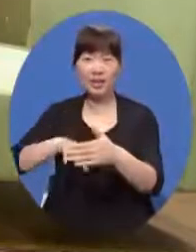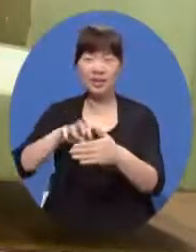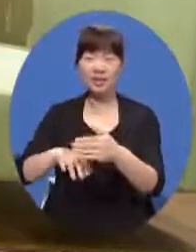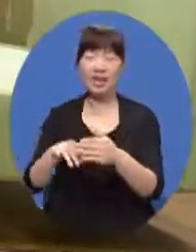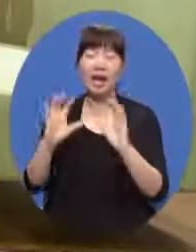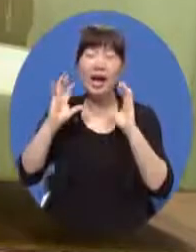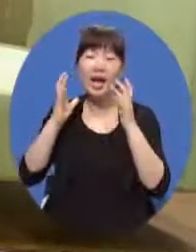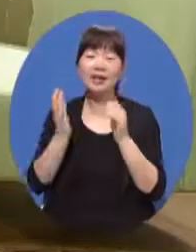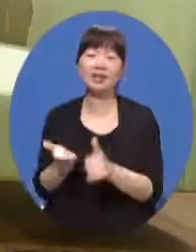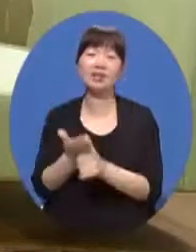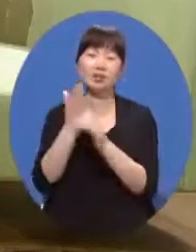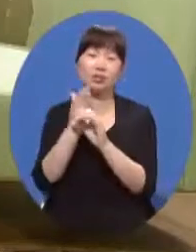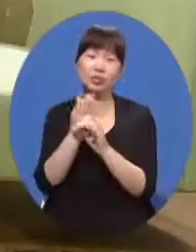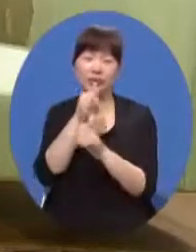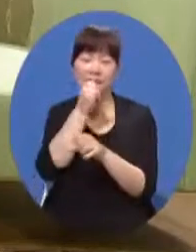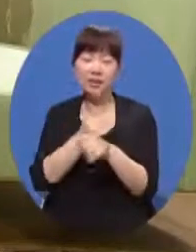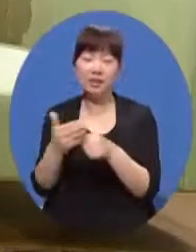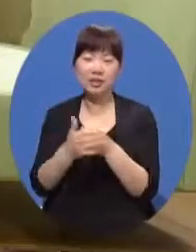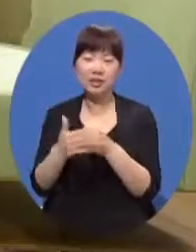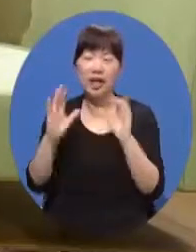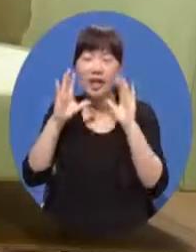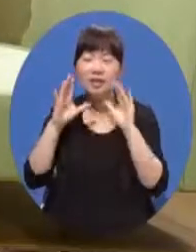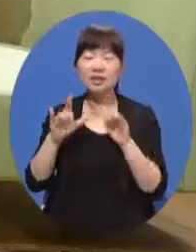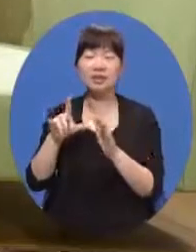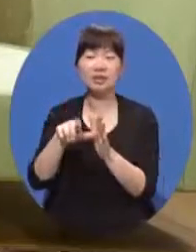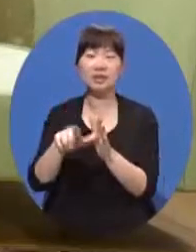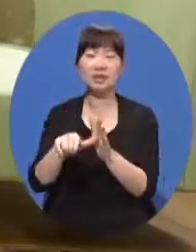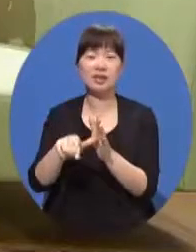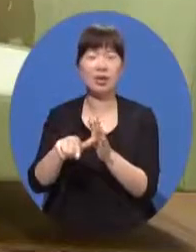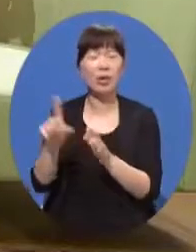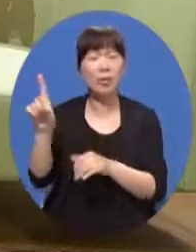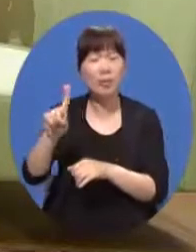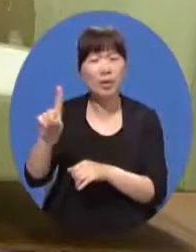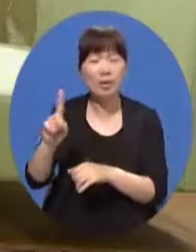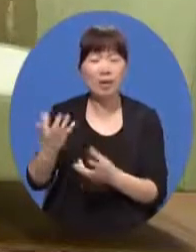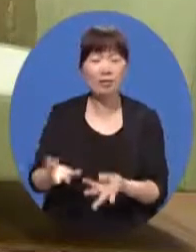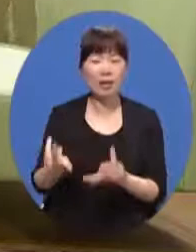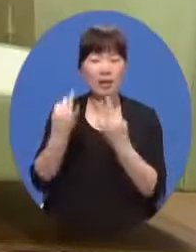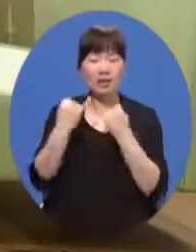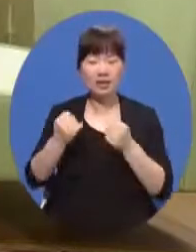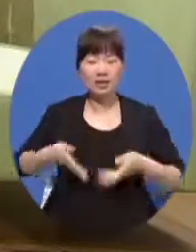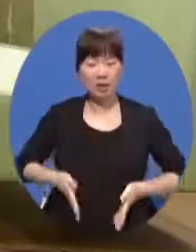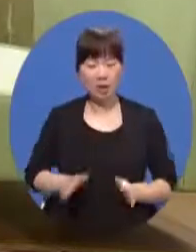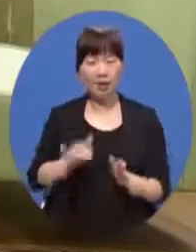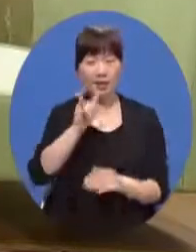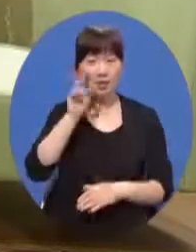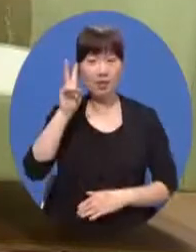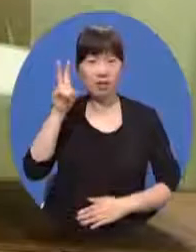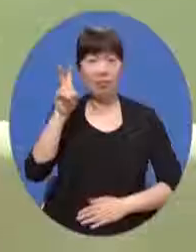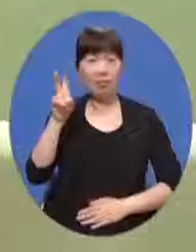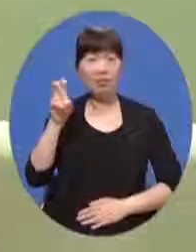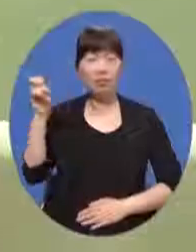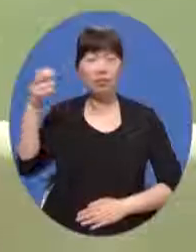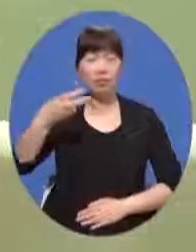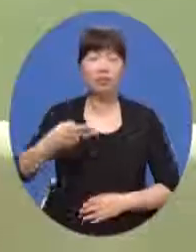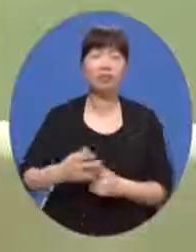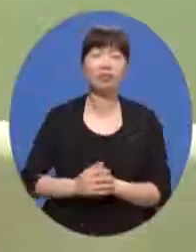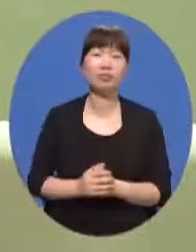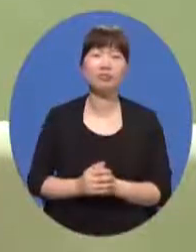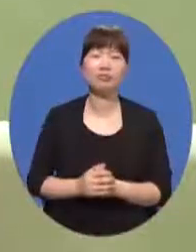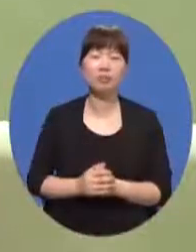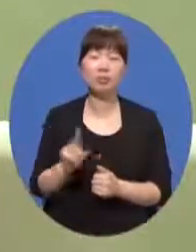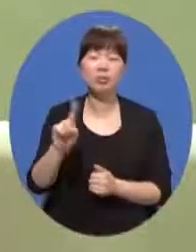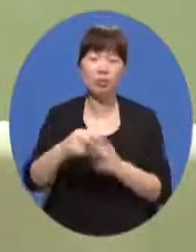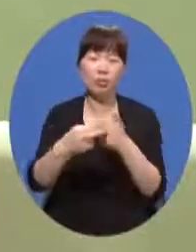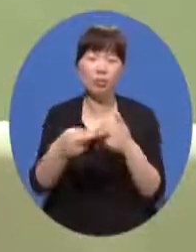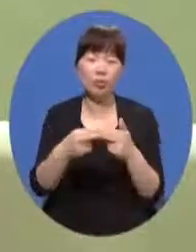네. 그렇다 보니까 아이들이 그때는 많이 나았을 거고요. 네. 또 그 뭐